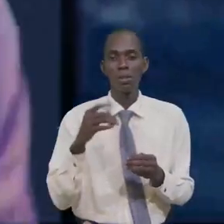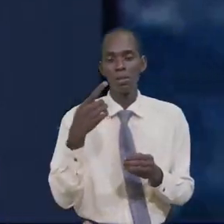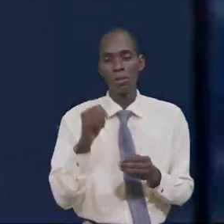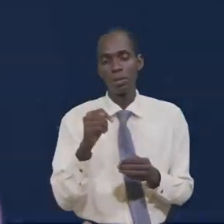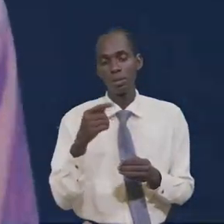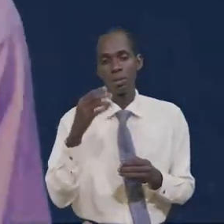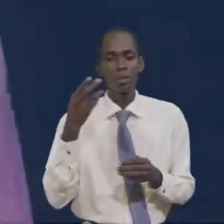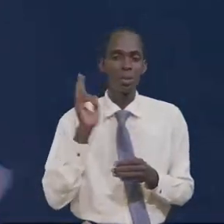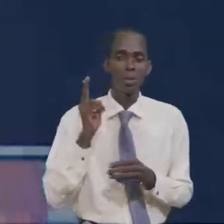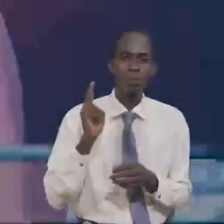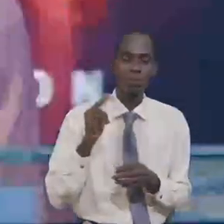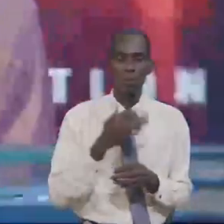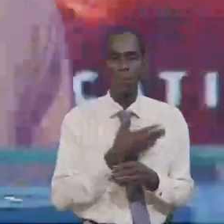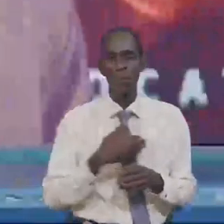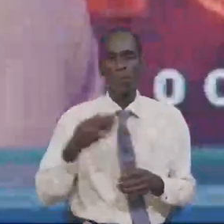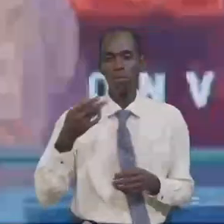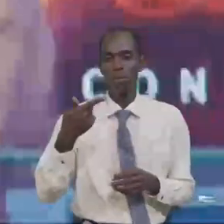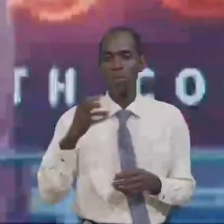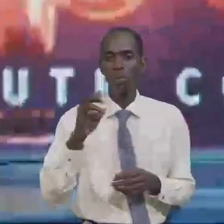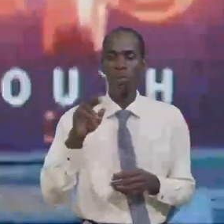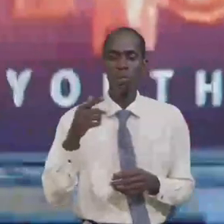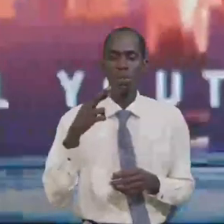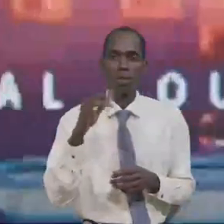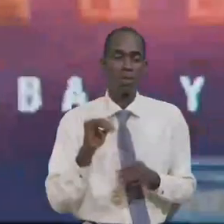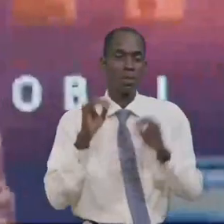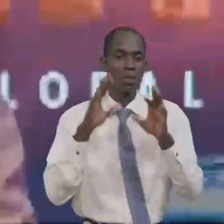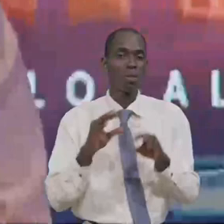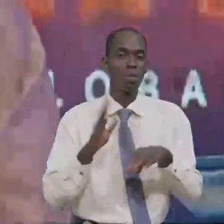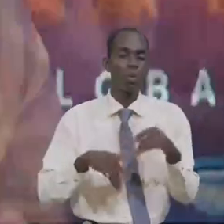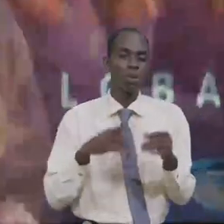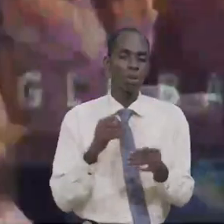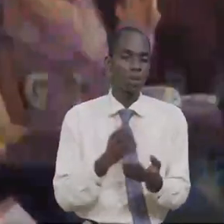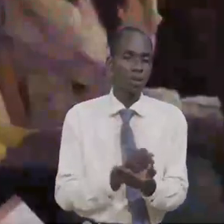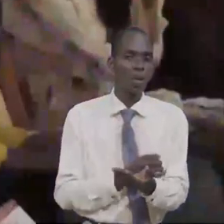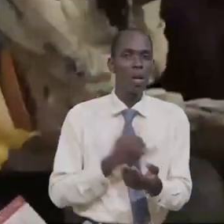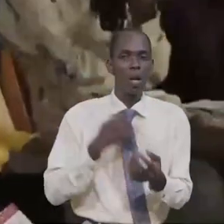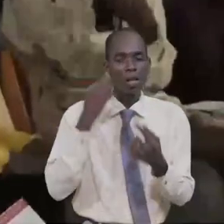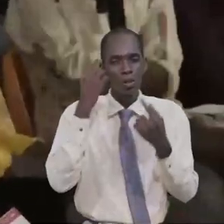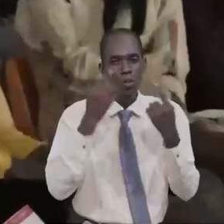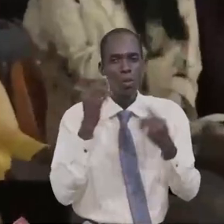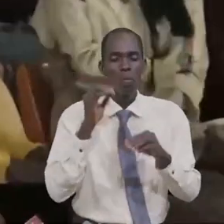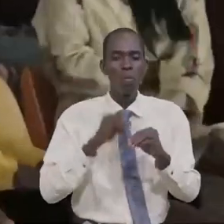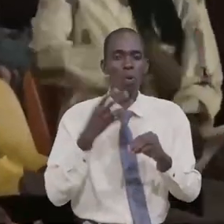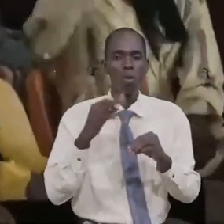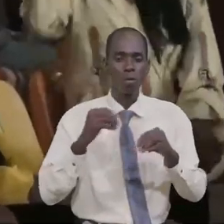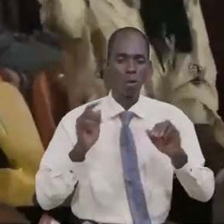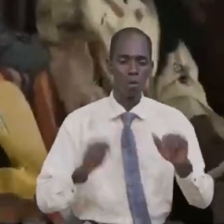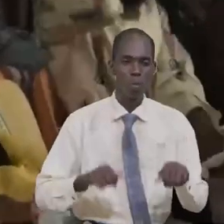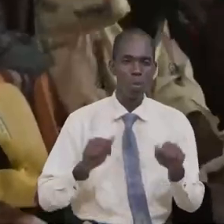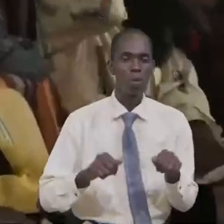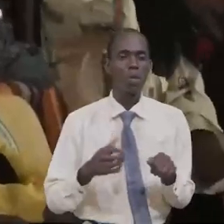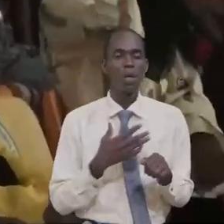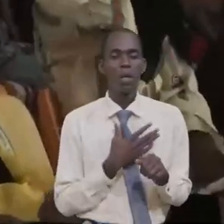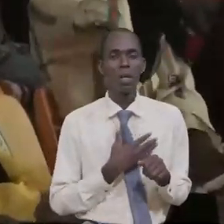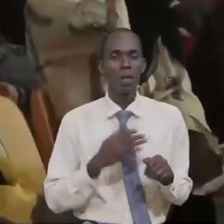je suis même après au BEPC j'ai pensé aux impossibilités que les gens mettent devant